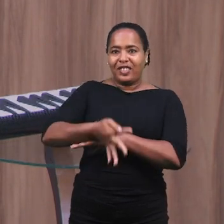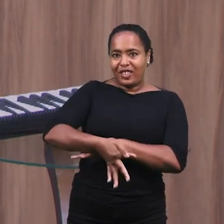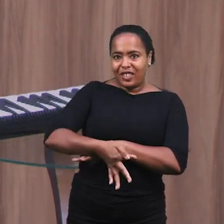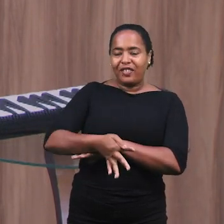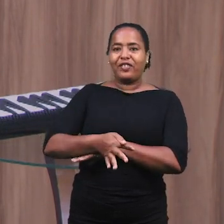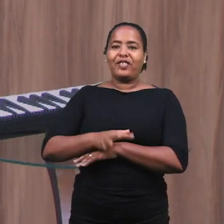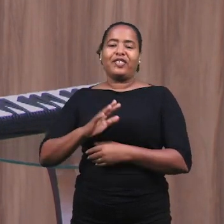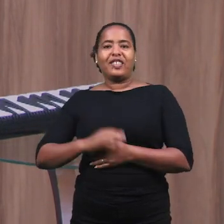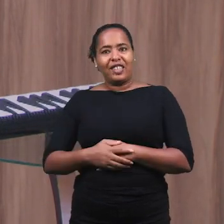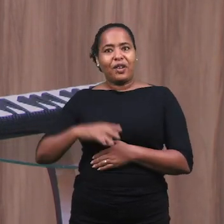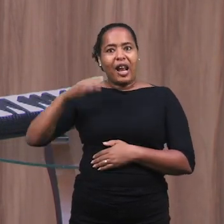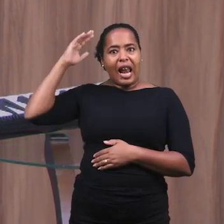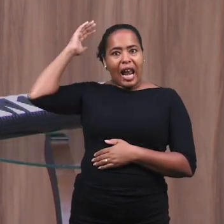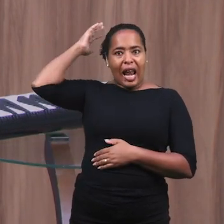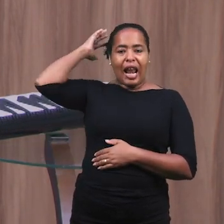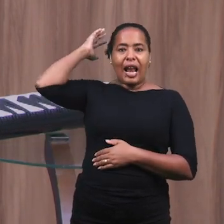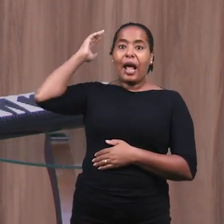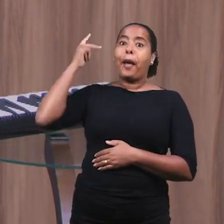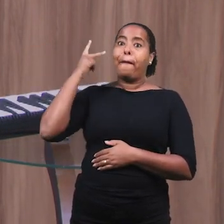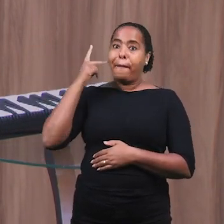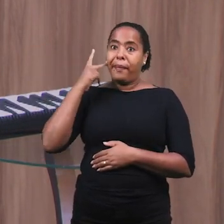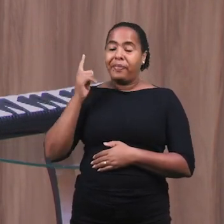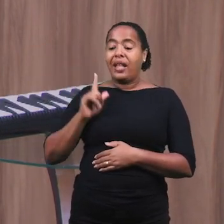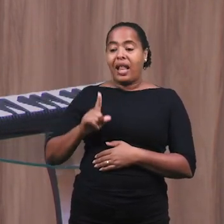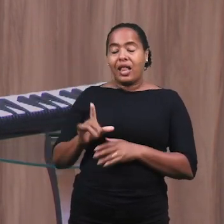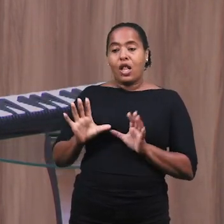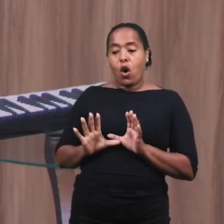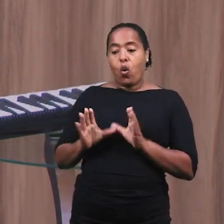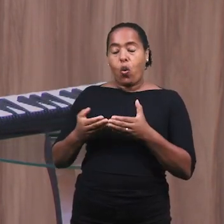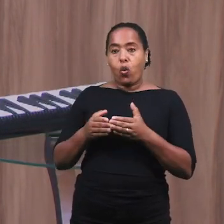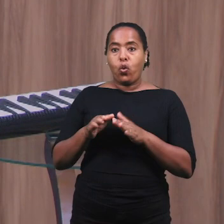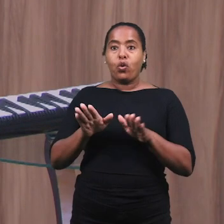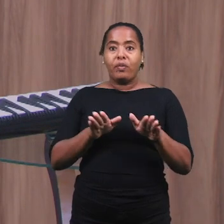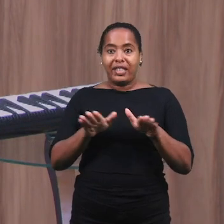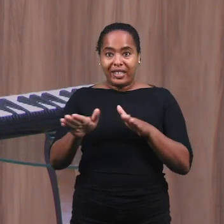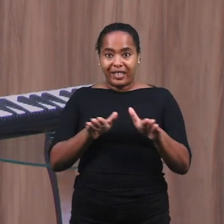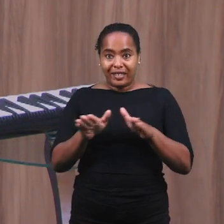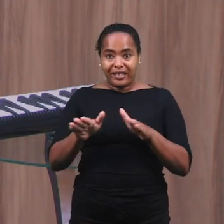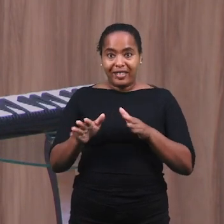всей детьми, со всеми детьми из города Фолс-Джигласу.